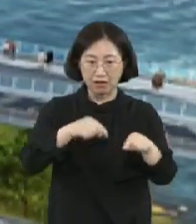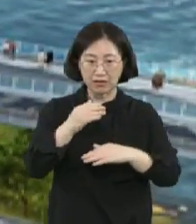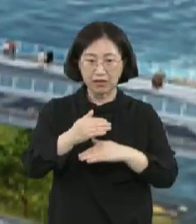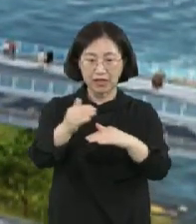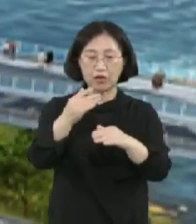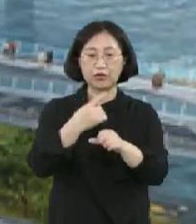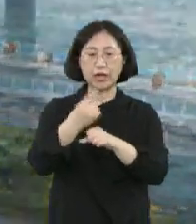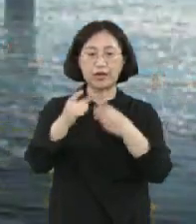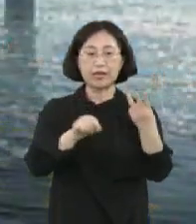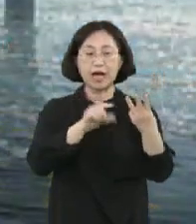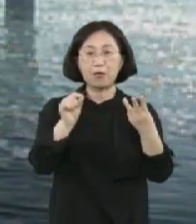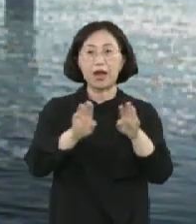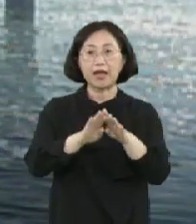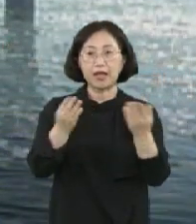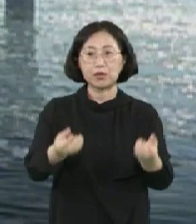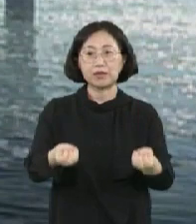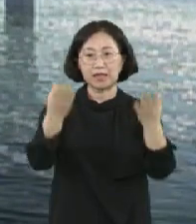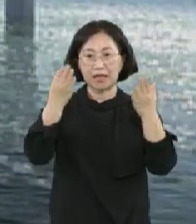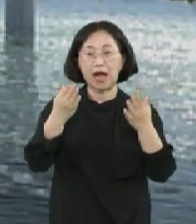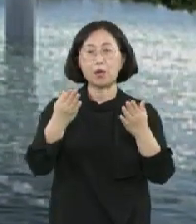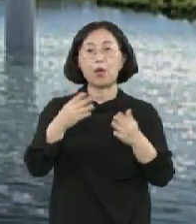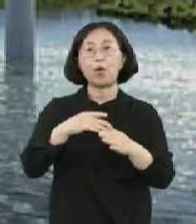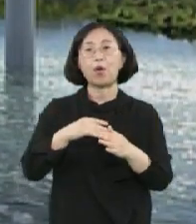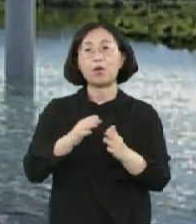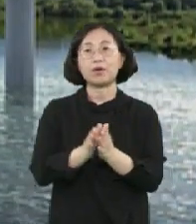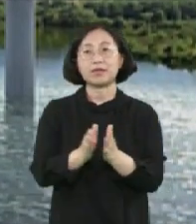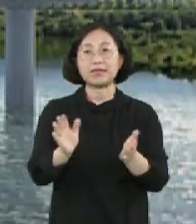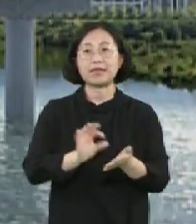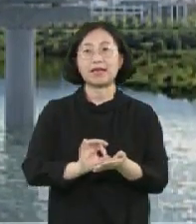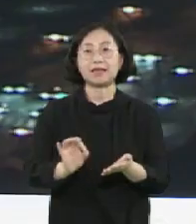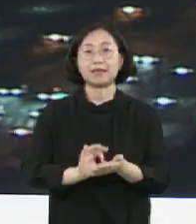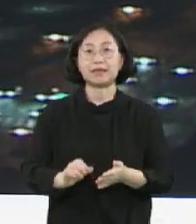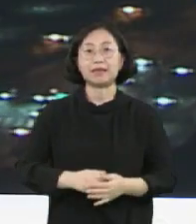내년 3월 개통식을 하고 일반에 개방할 계획입니다.